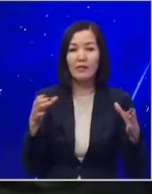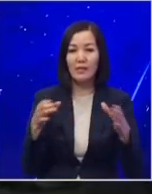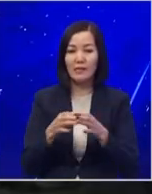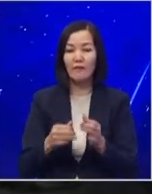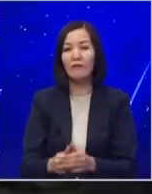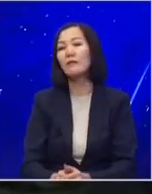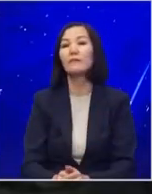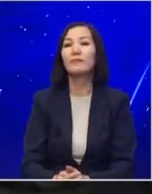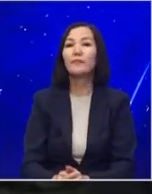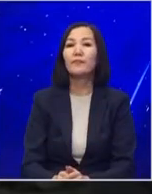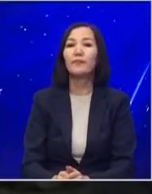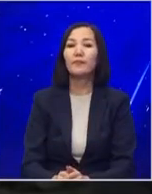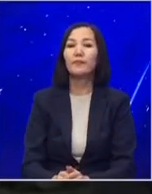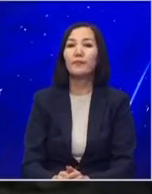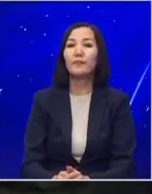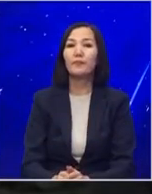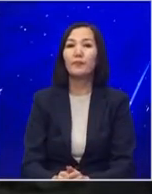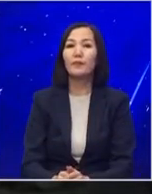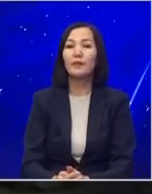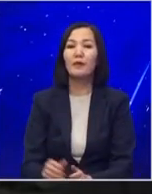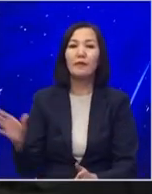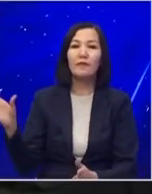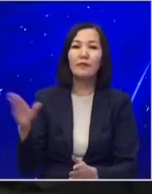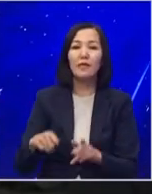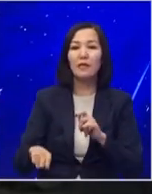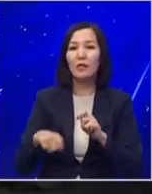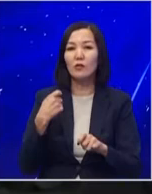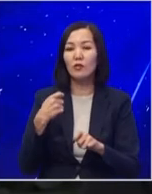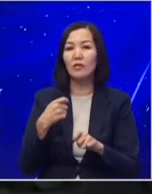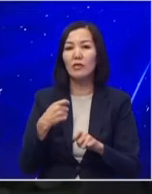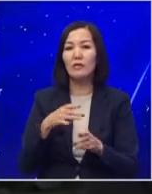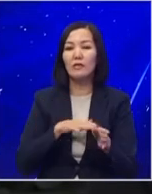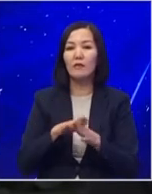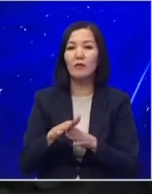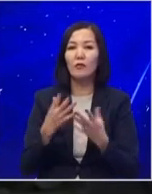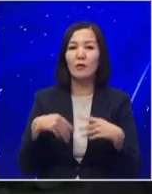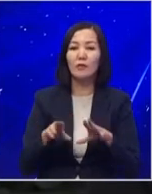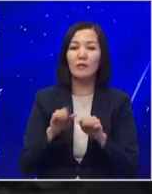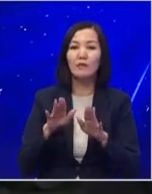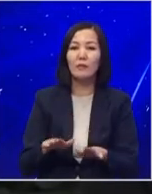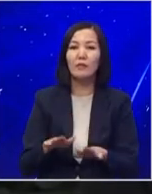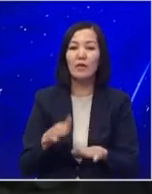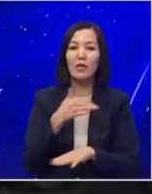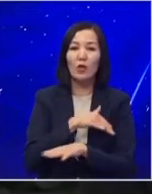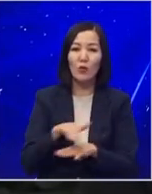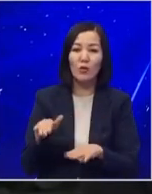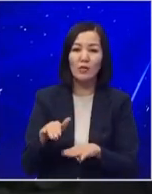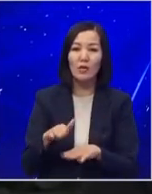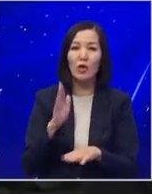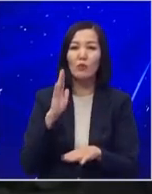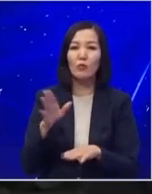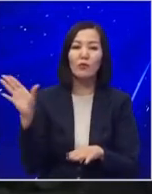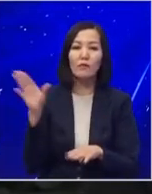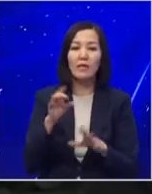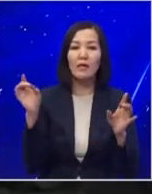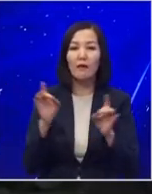вот пресекаться все нарушения совершенного все со местах и на улицах все кафе